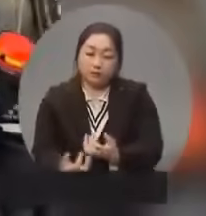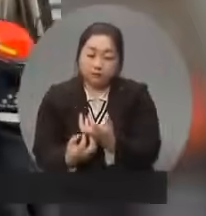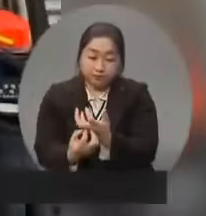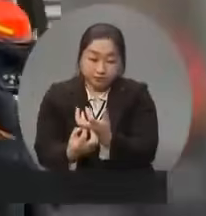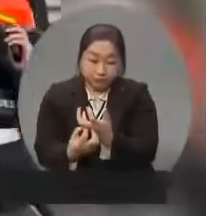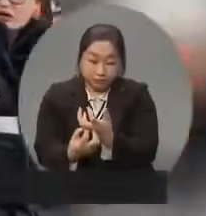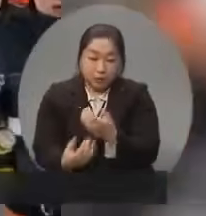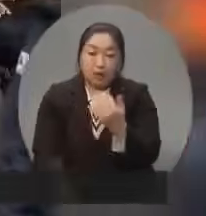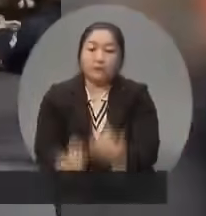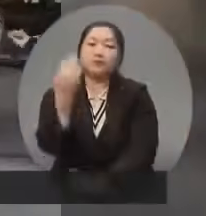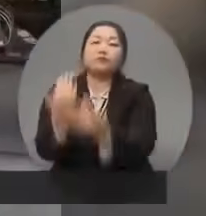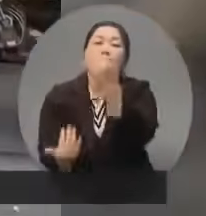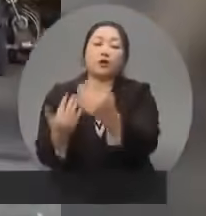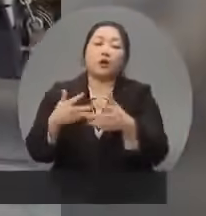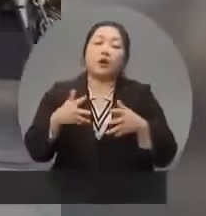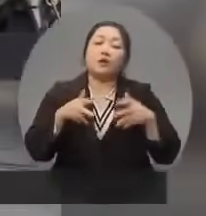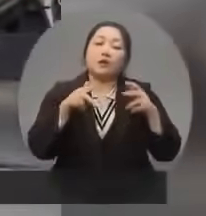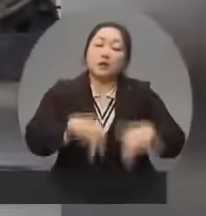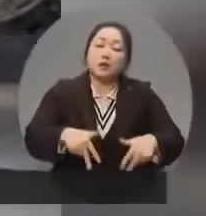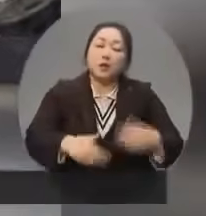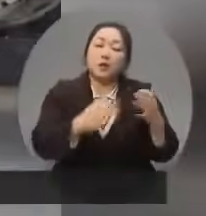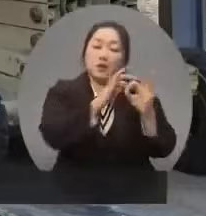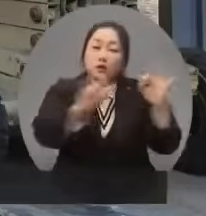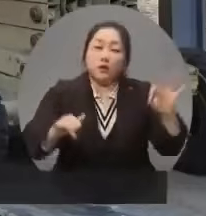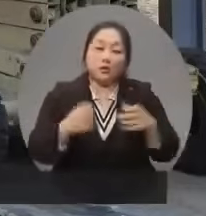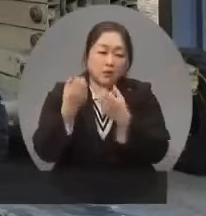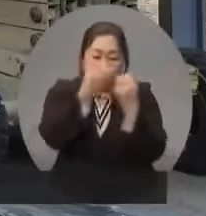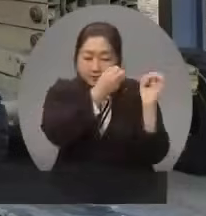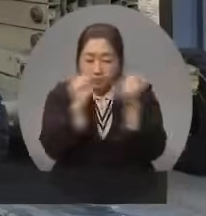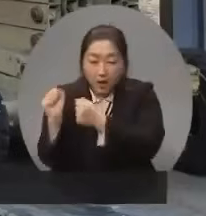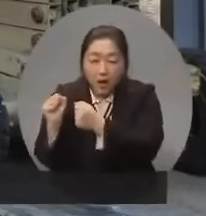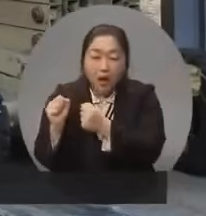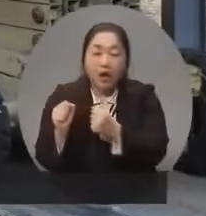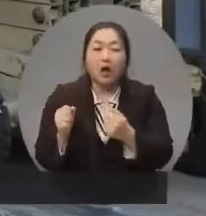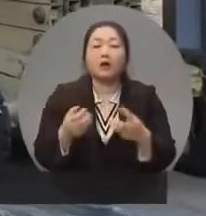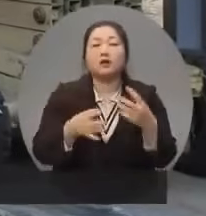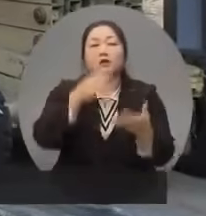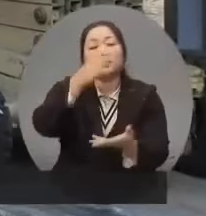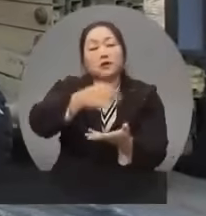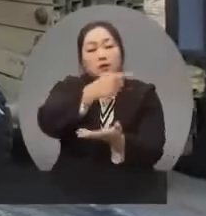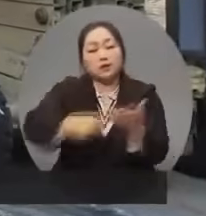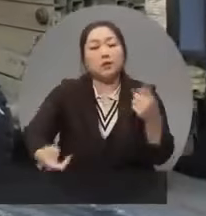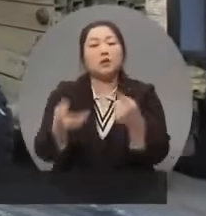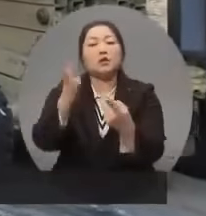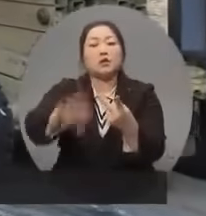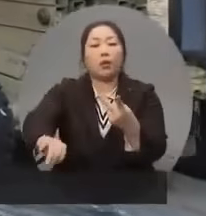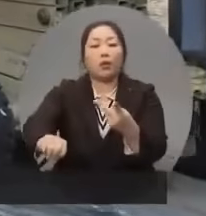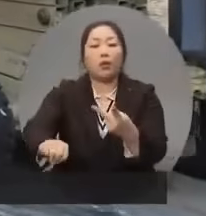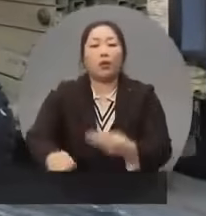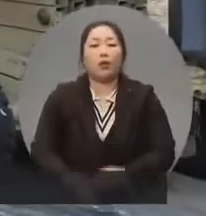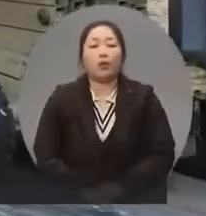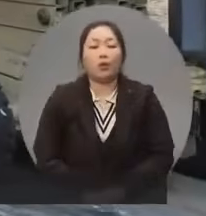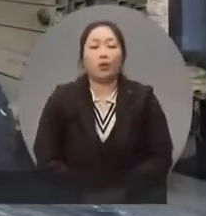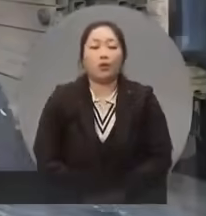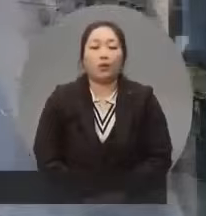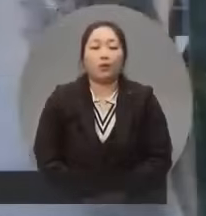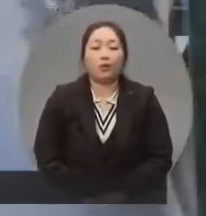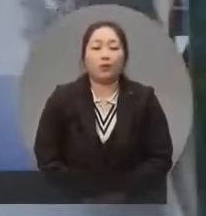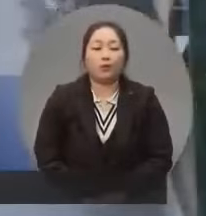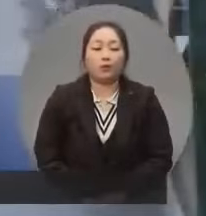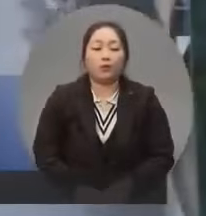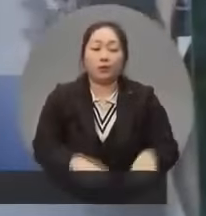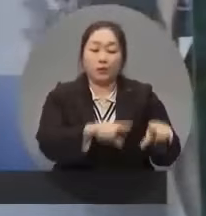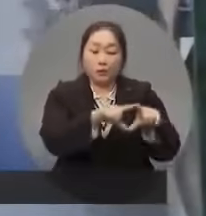나 공장 직원 10여 명이 대피했고 소방서 추산 2억 원이 넘는 재산 피해가 났습니다. 원래